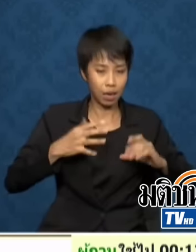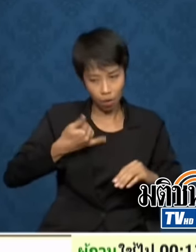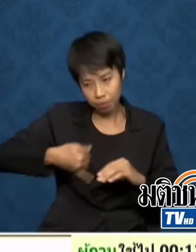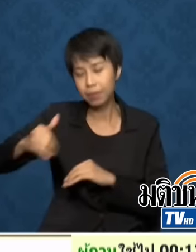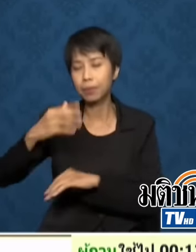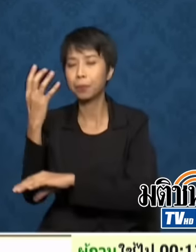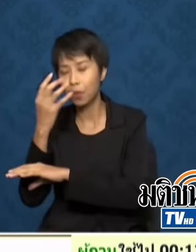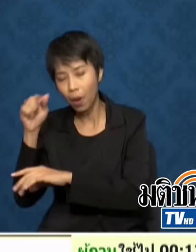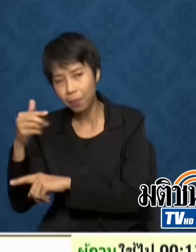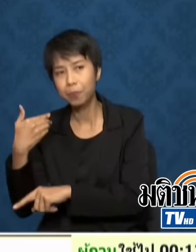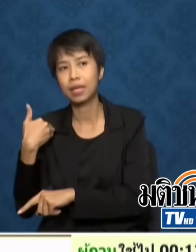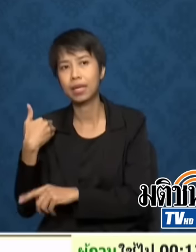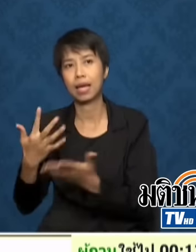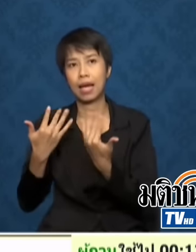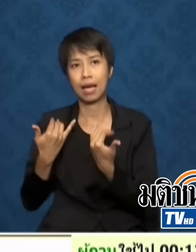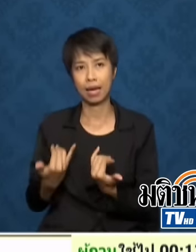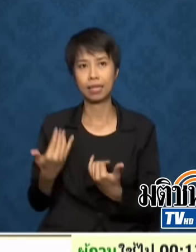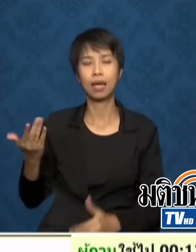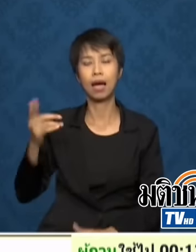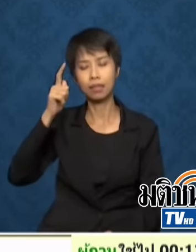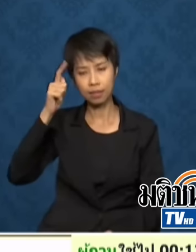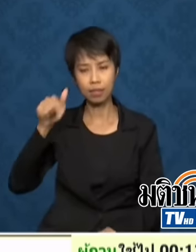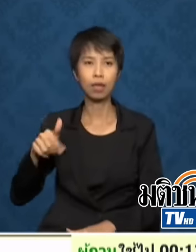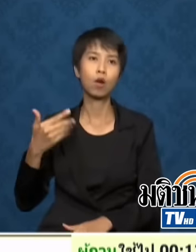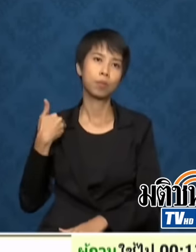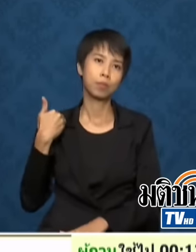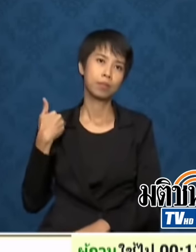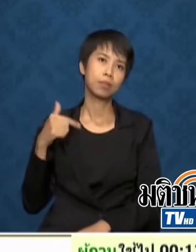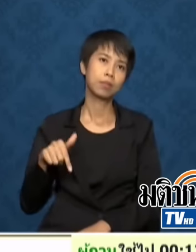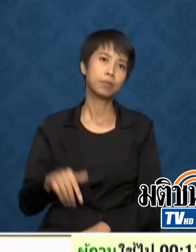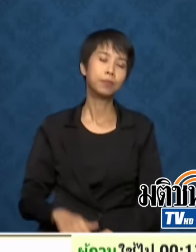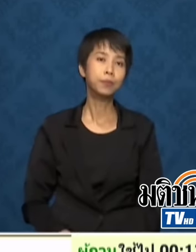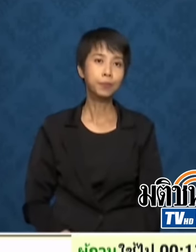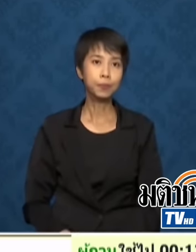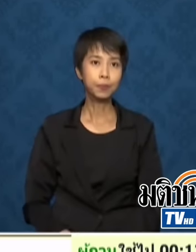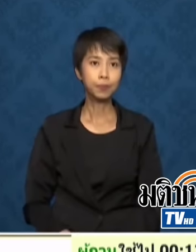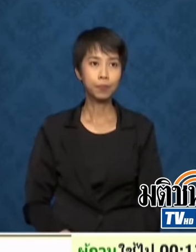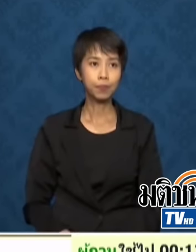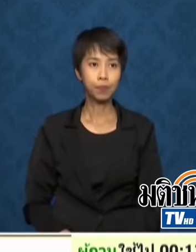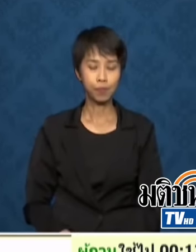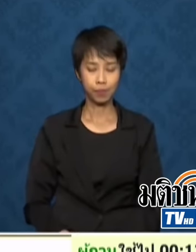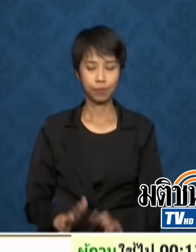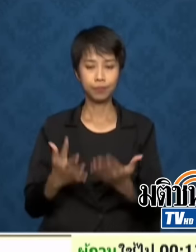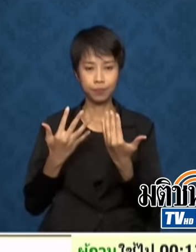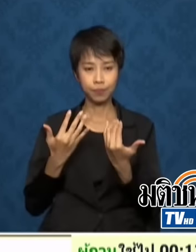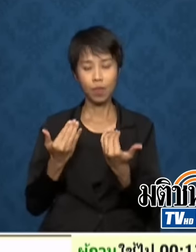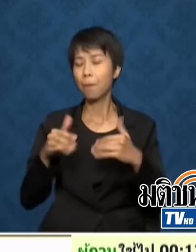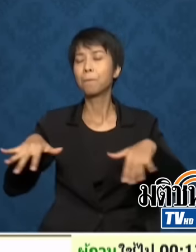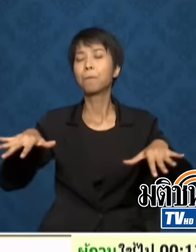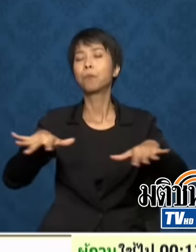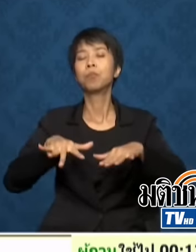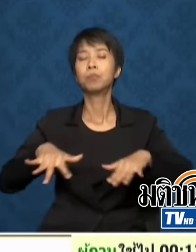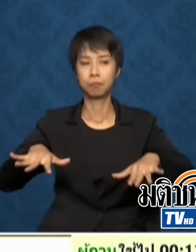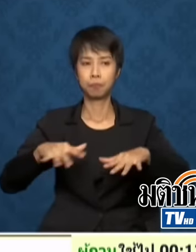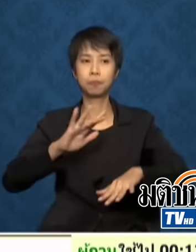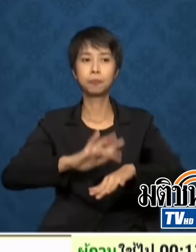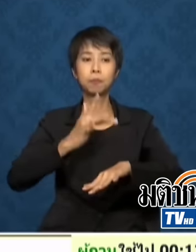ป็นสมาชิกสภาผู้แทนราษฎรเราเหมือนกันก็ยังไปออกทีวีเลยมันเป็นเรื่องที่ปกติเพรา